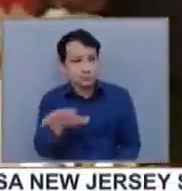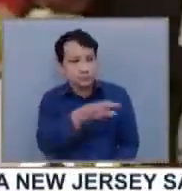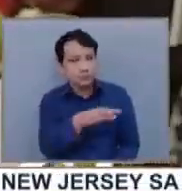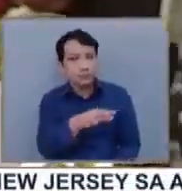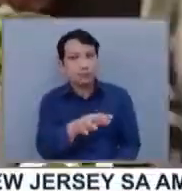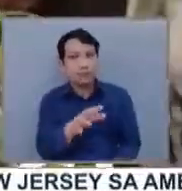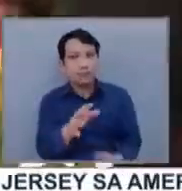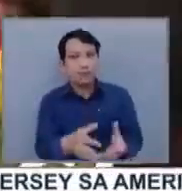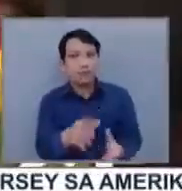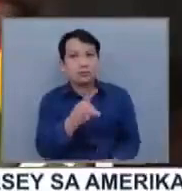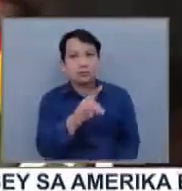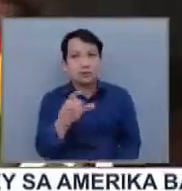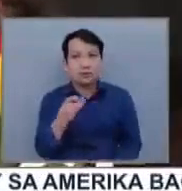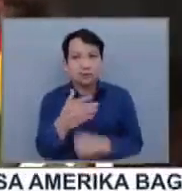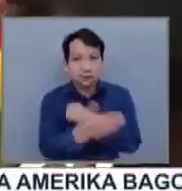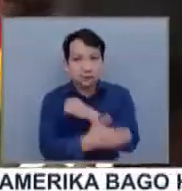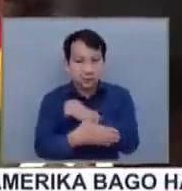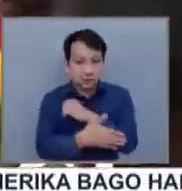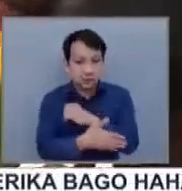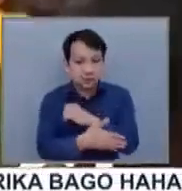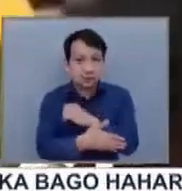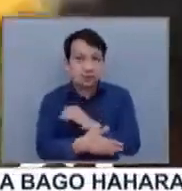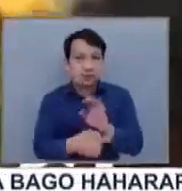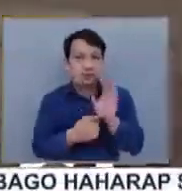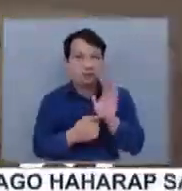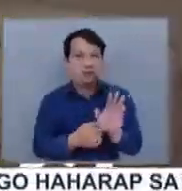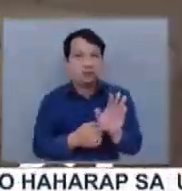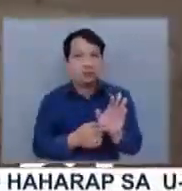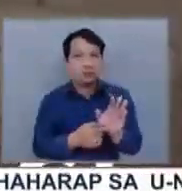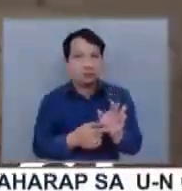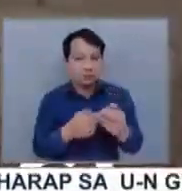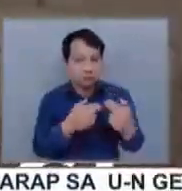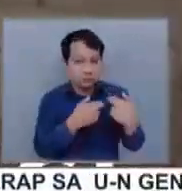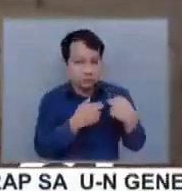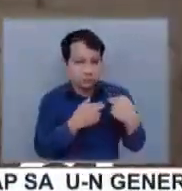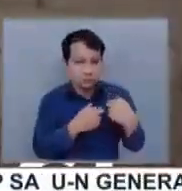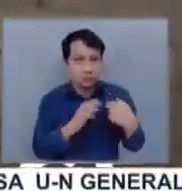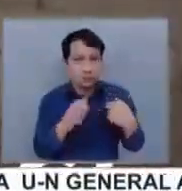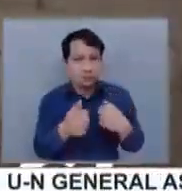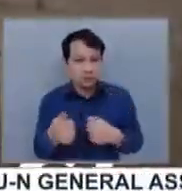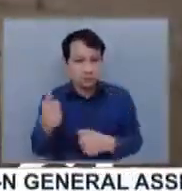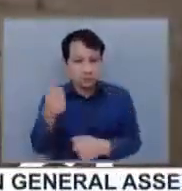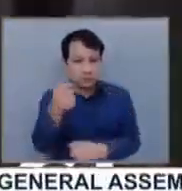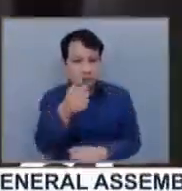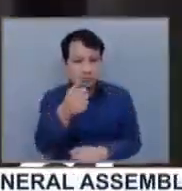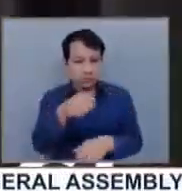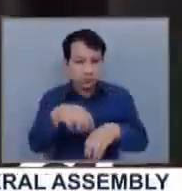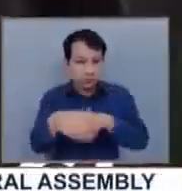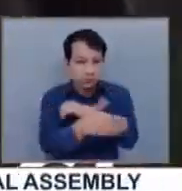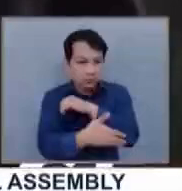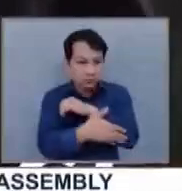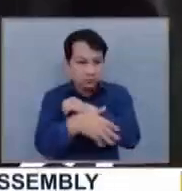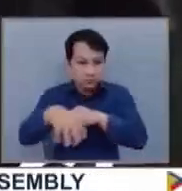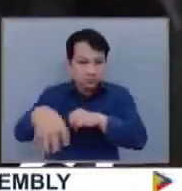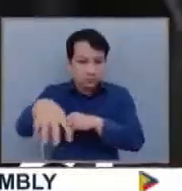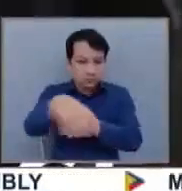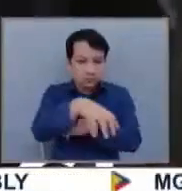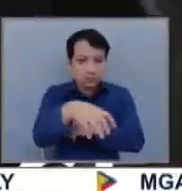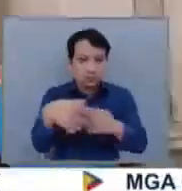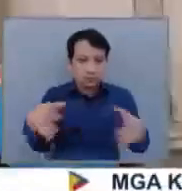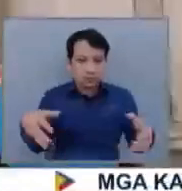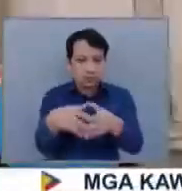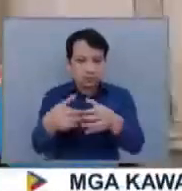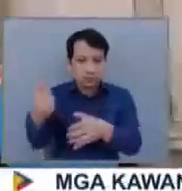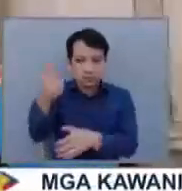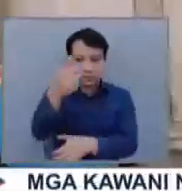100 bansa upang gampanan ang kanyang tungkulin bilang Head of State ng Commonwealth at makipagpulong sa iba't ibang leader sa